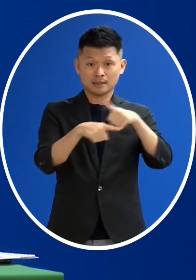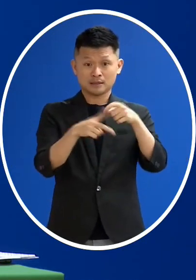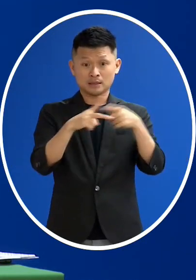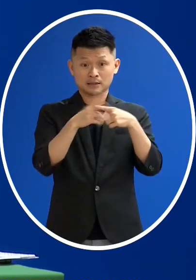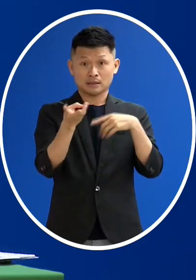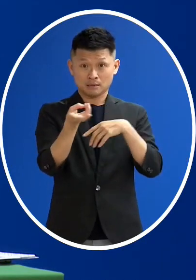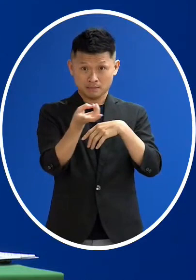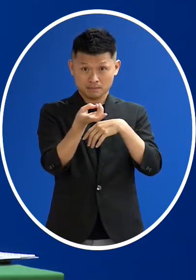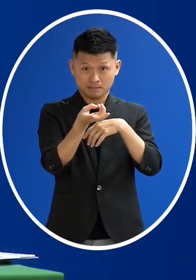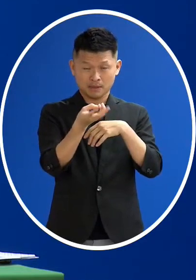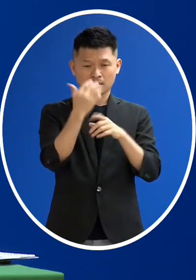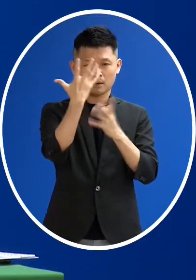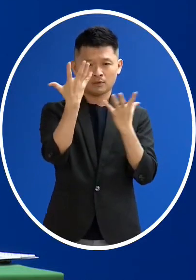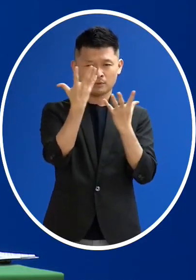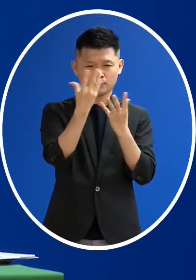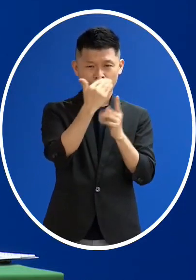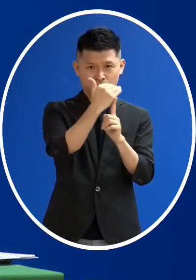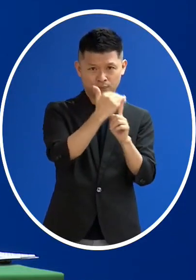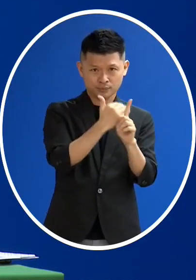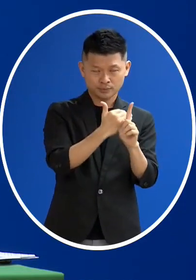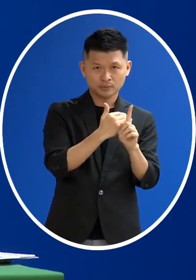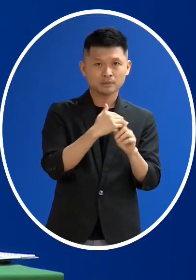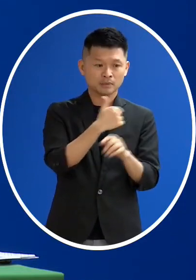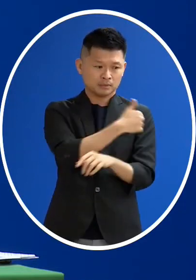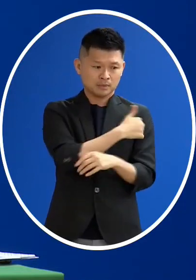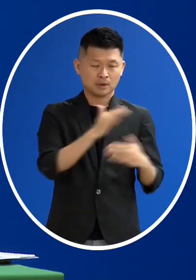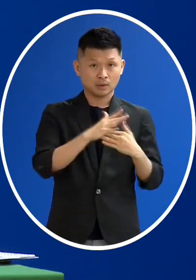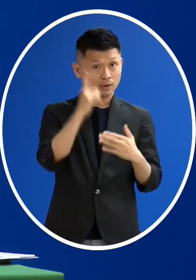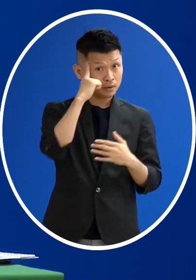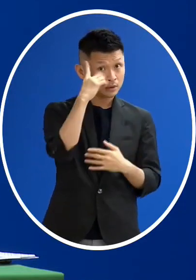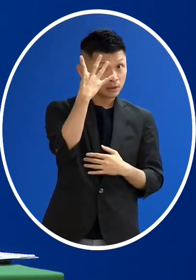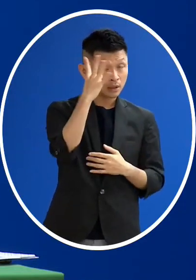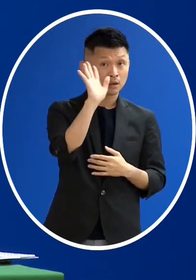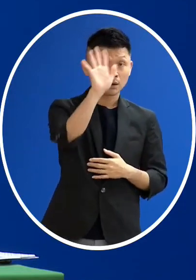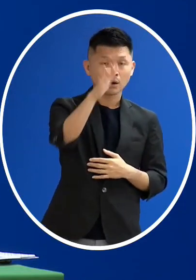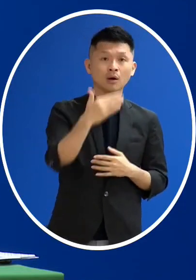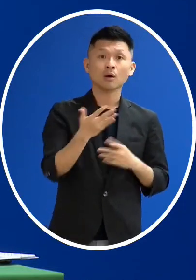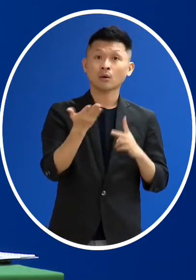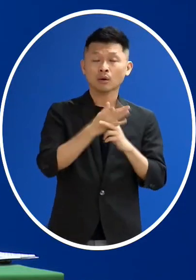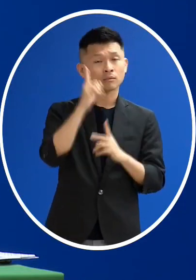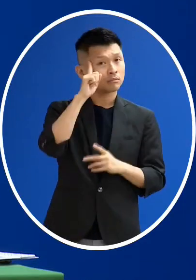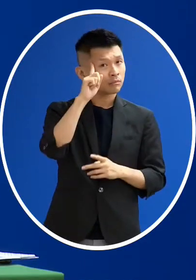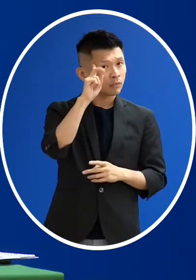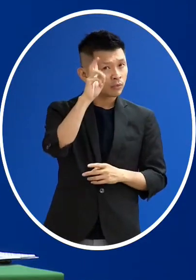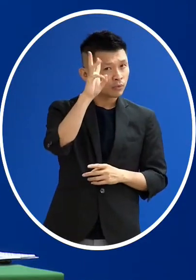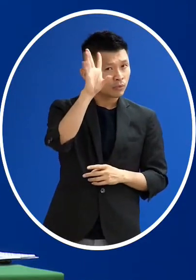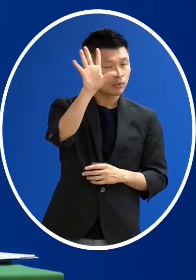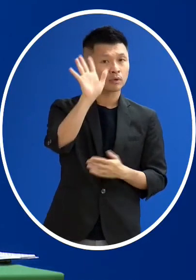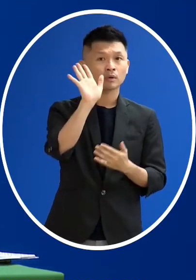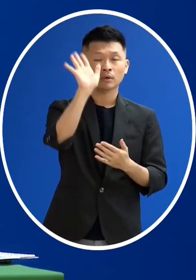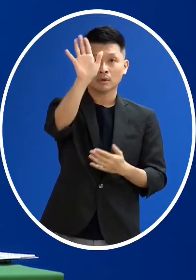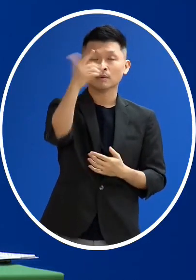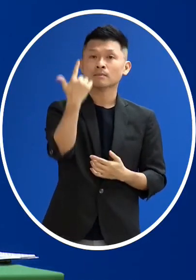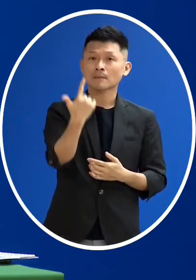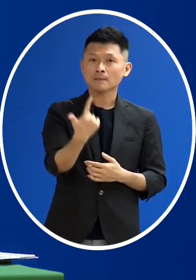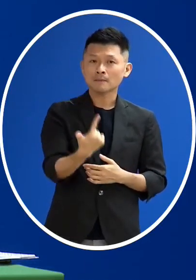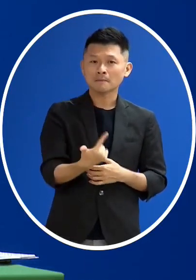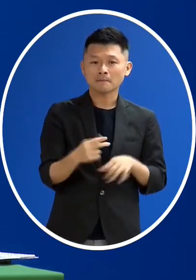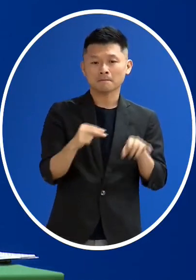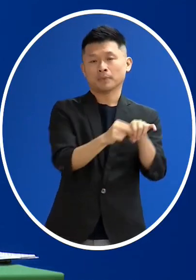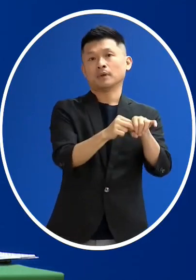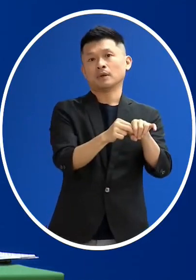可能需要大概4天以后，或是更久的一段时间，才会产生。